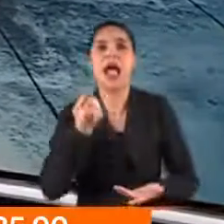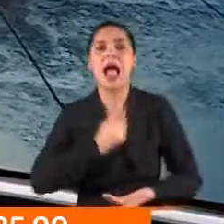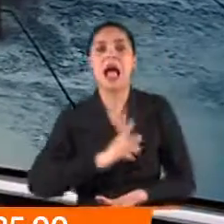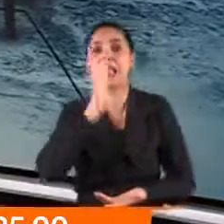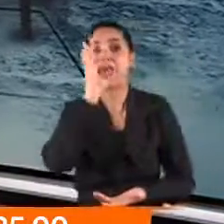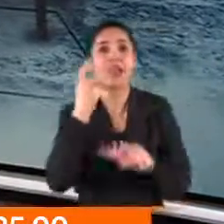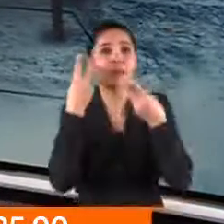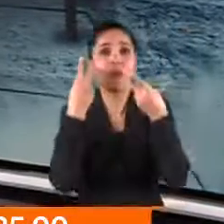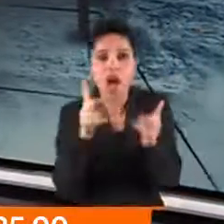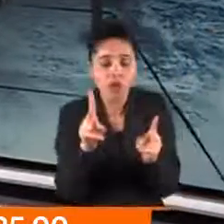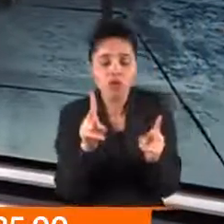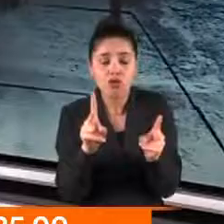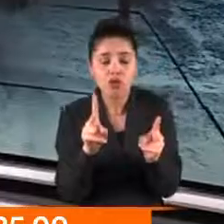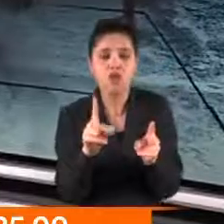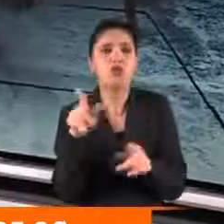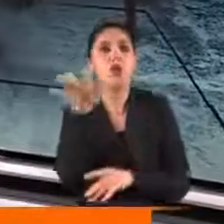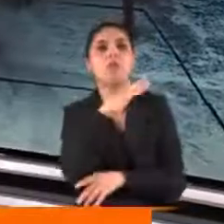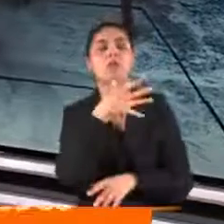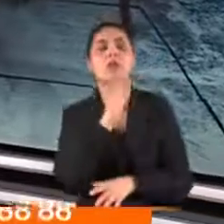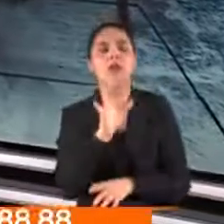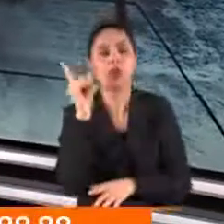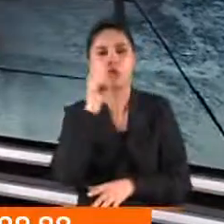kimin açıklayacağı da tartışma konusu.